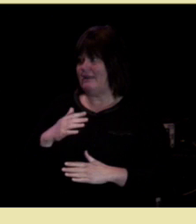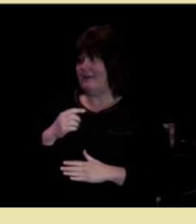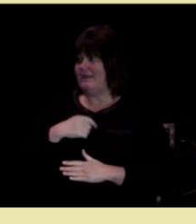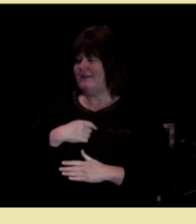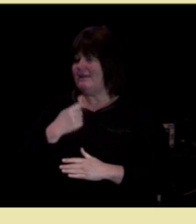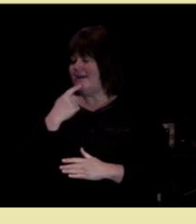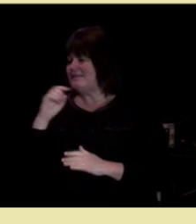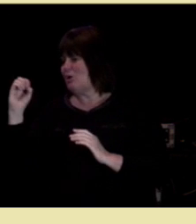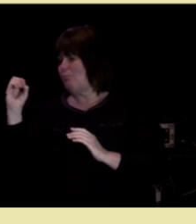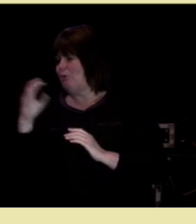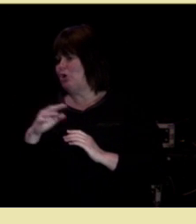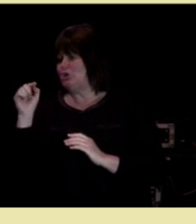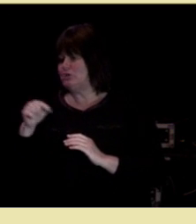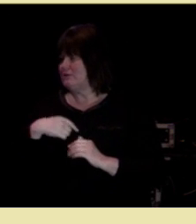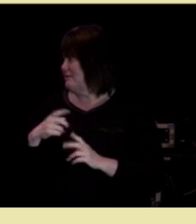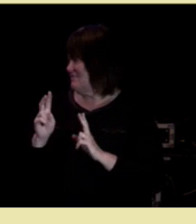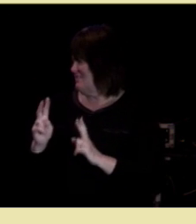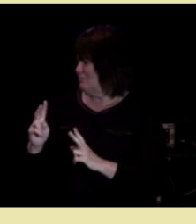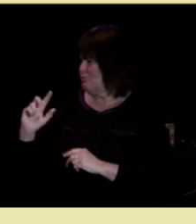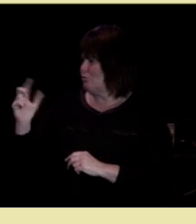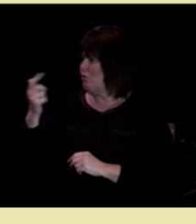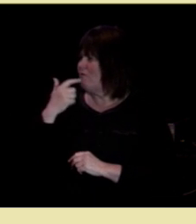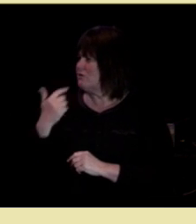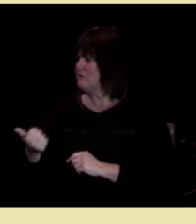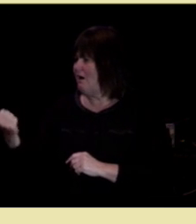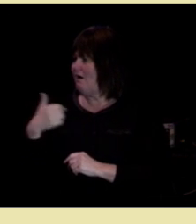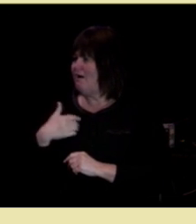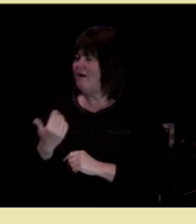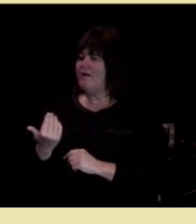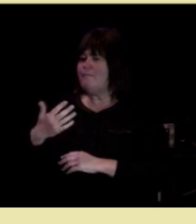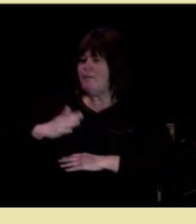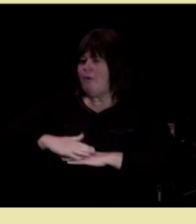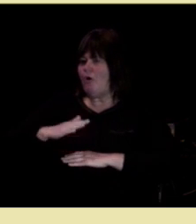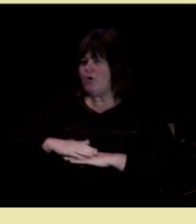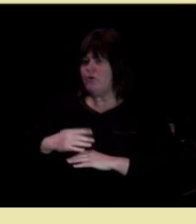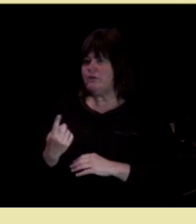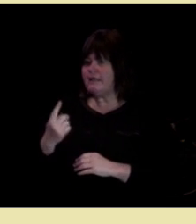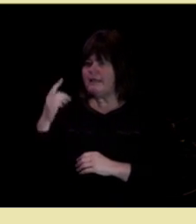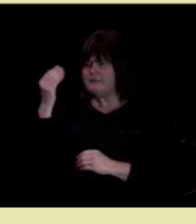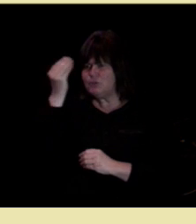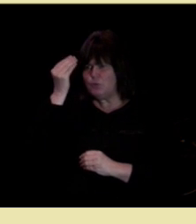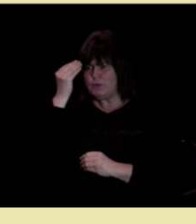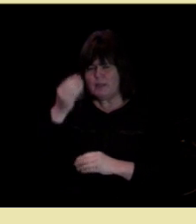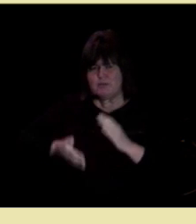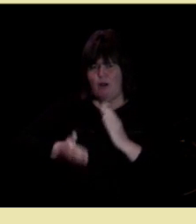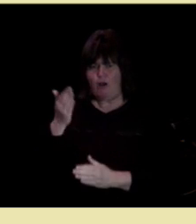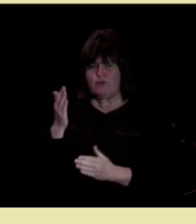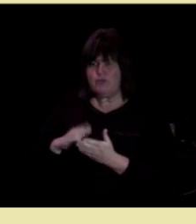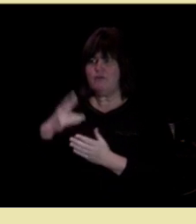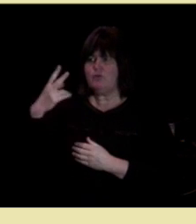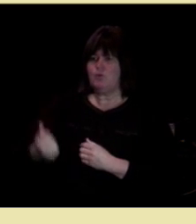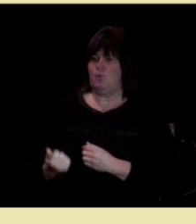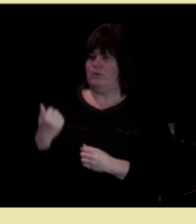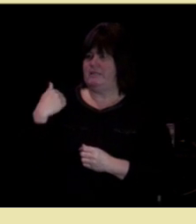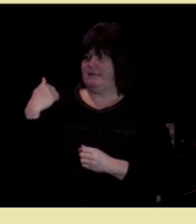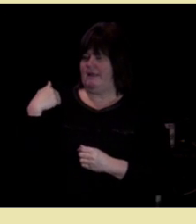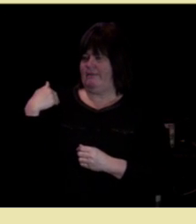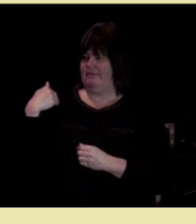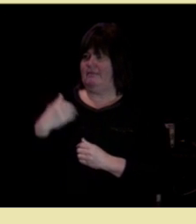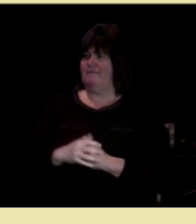sa, med bakgrunn I en PhD-studie som jeg avsluttet for 2 år siden.